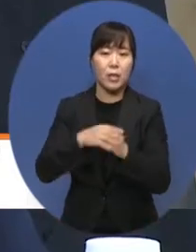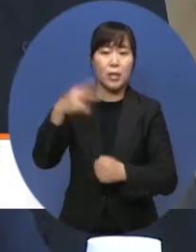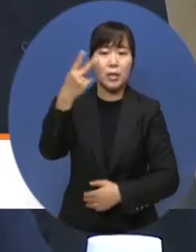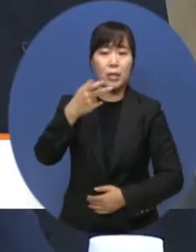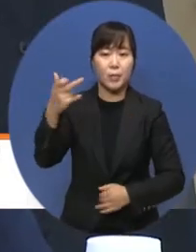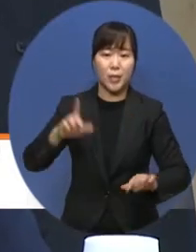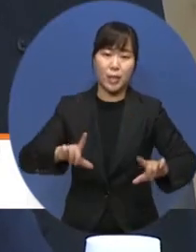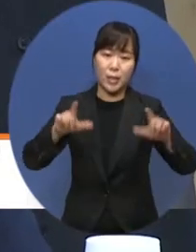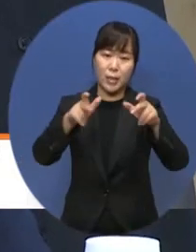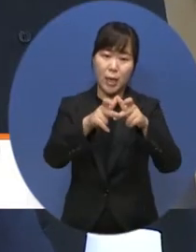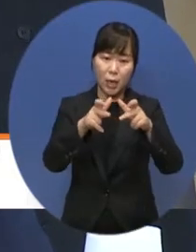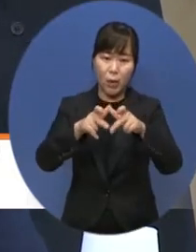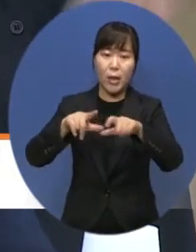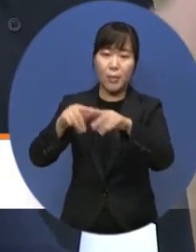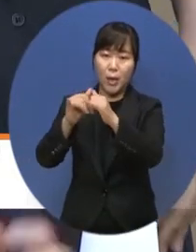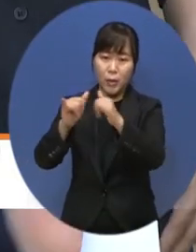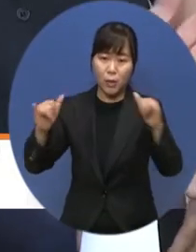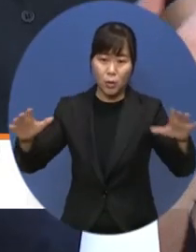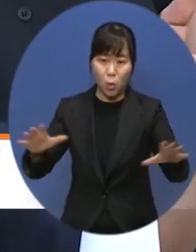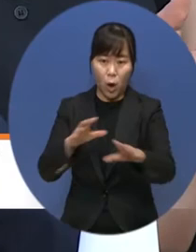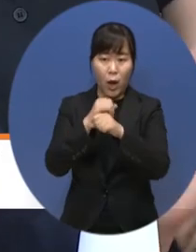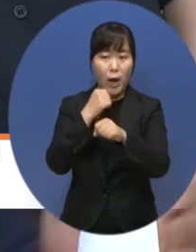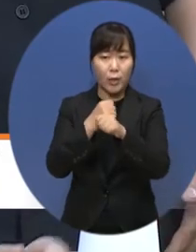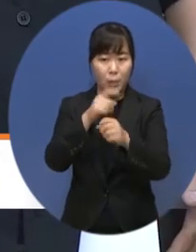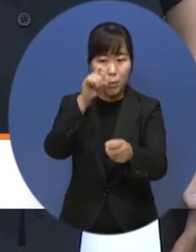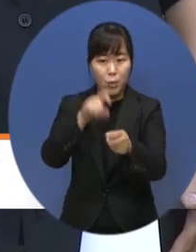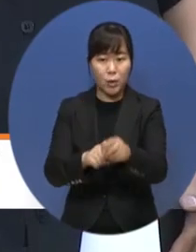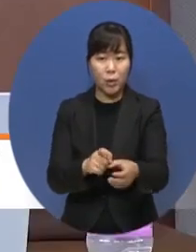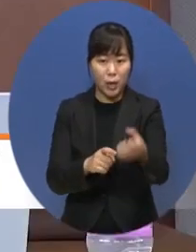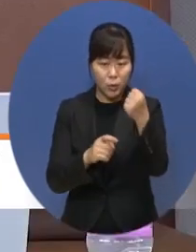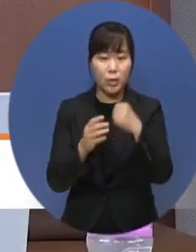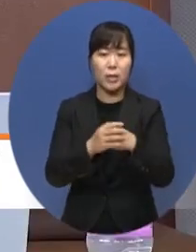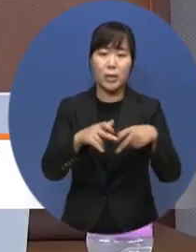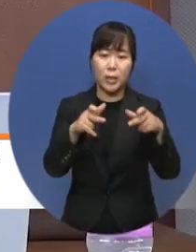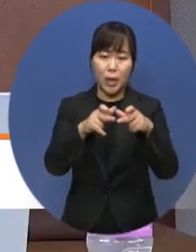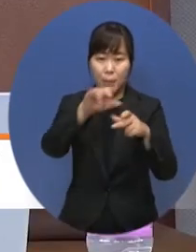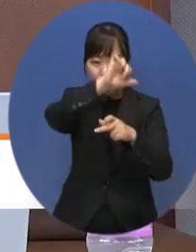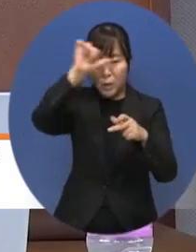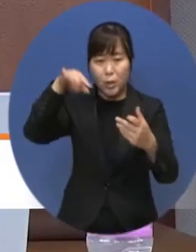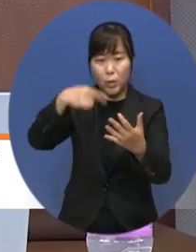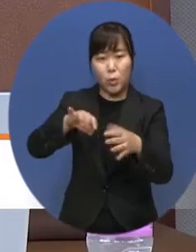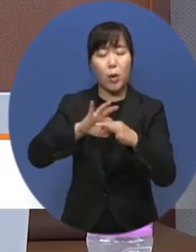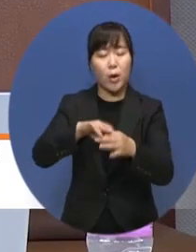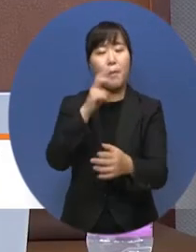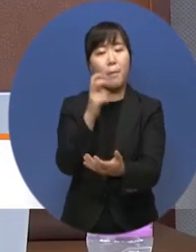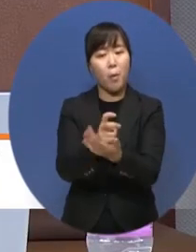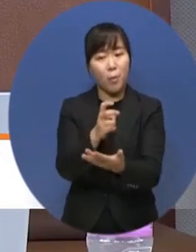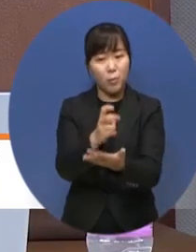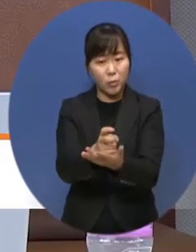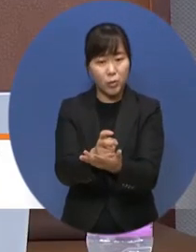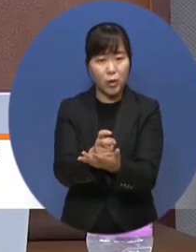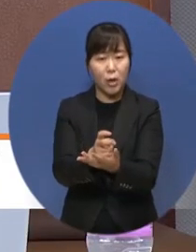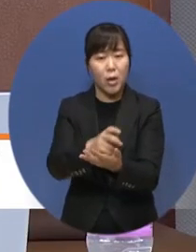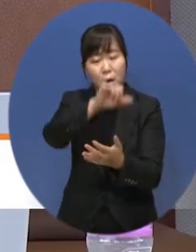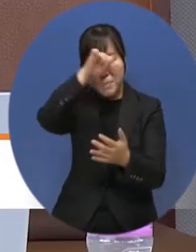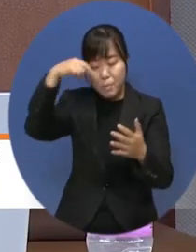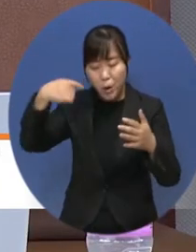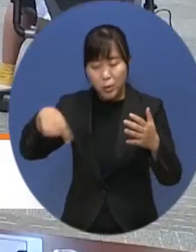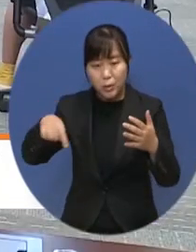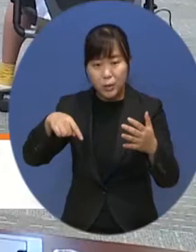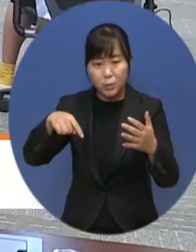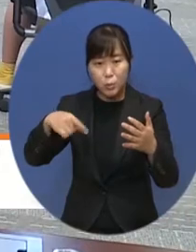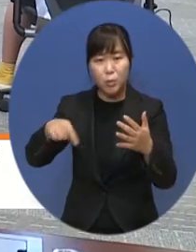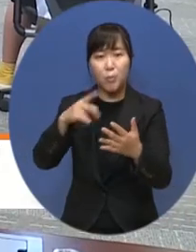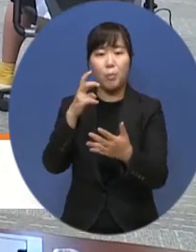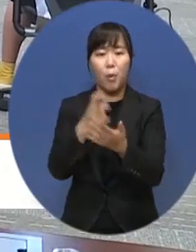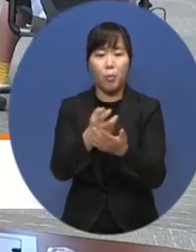2017년 장애인과 비장애인을 통합하겠다는 취지에서 장애인 평생교육 관련 법률이 평생교육법으로